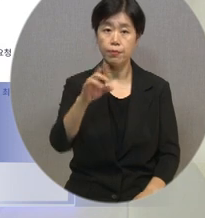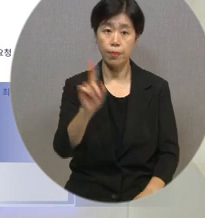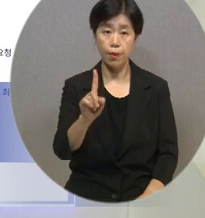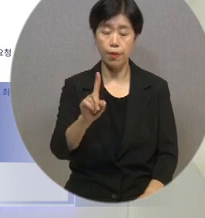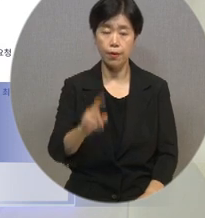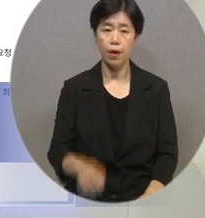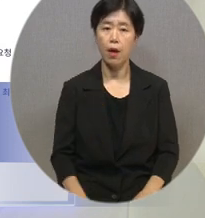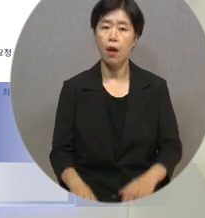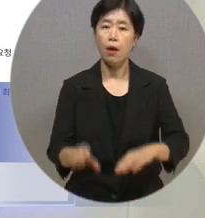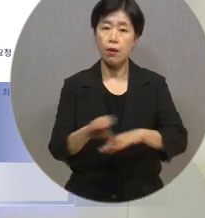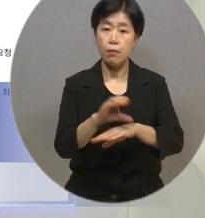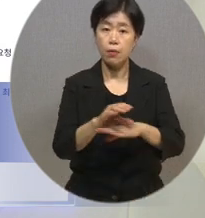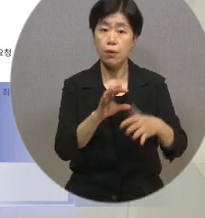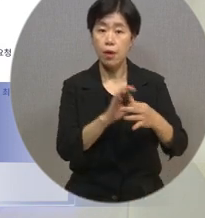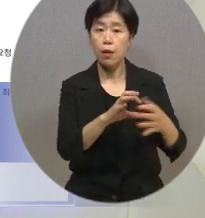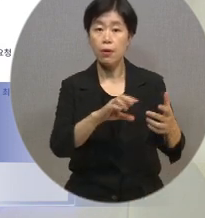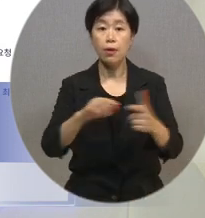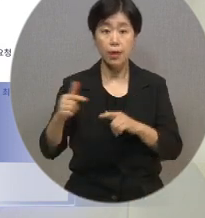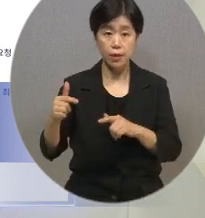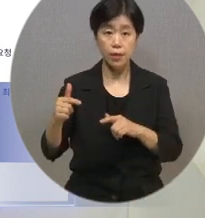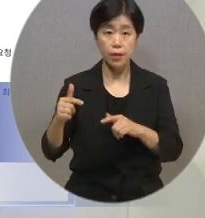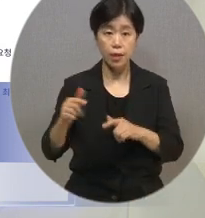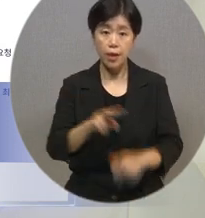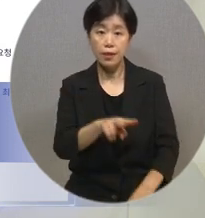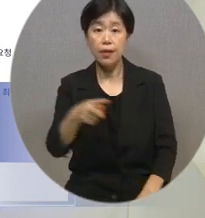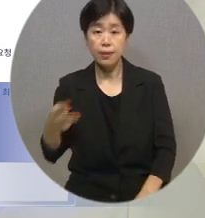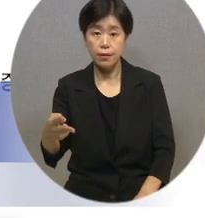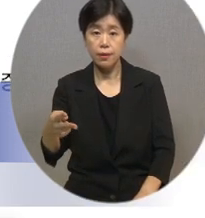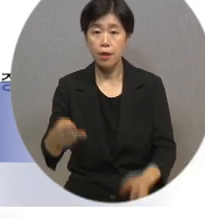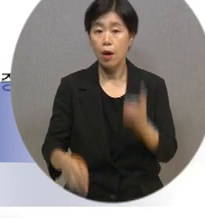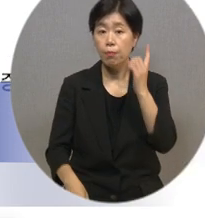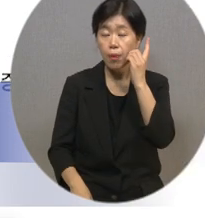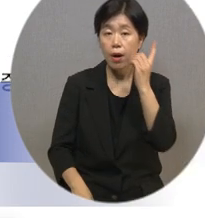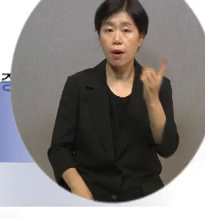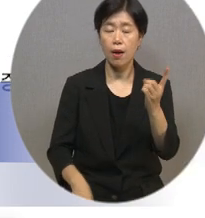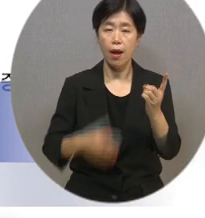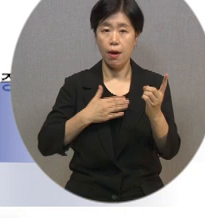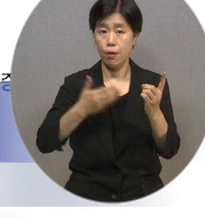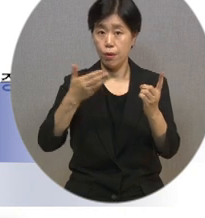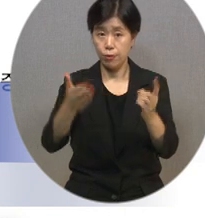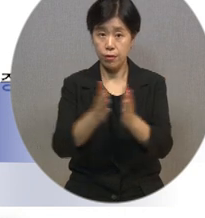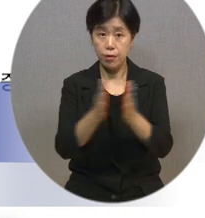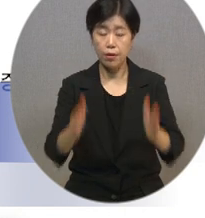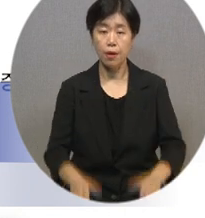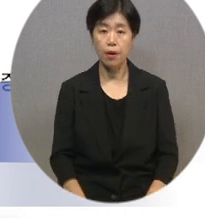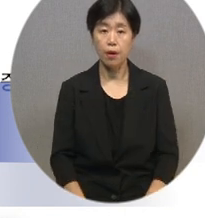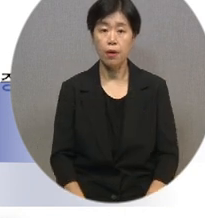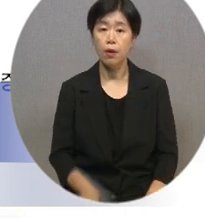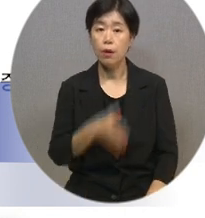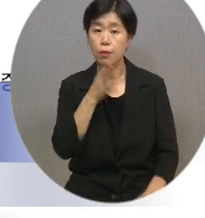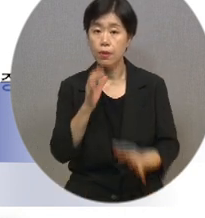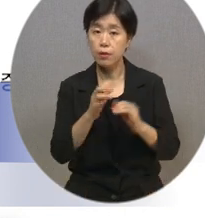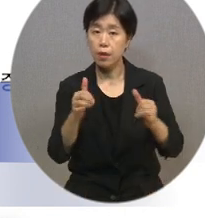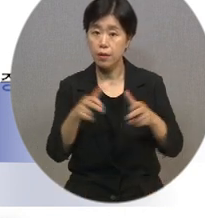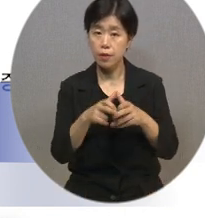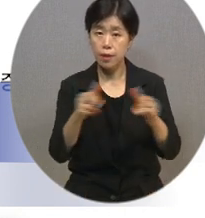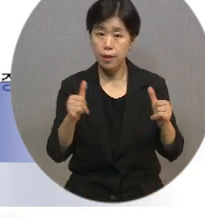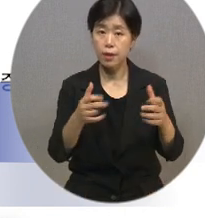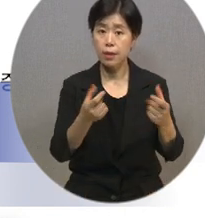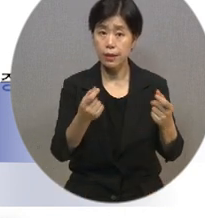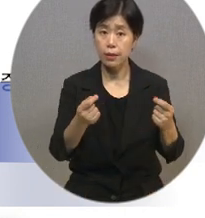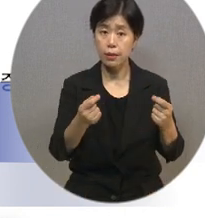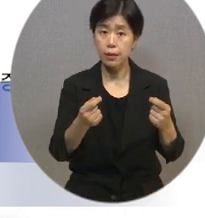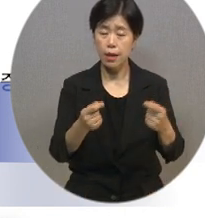모바일 전자고지 요약 음성 서비스를 제공합니다 어 공단은 고령자와 장애인들과 같은 디지털